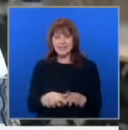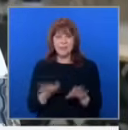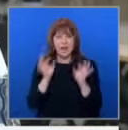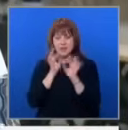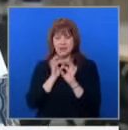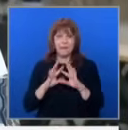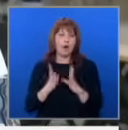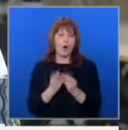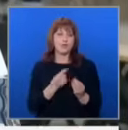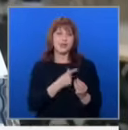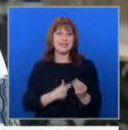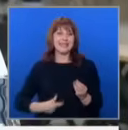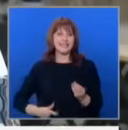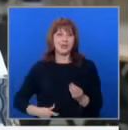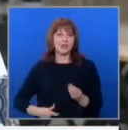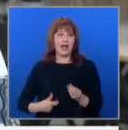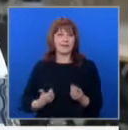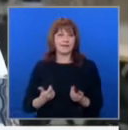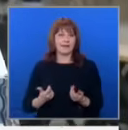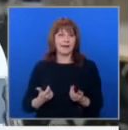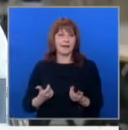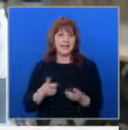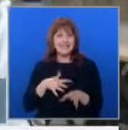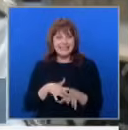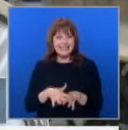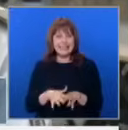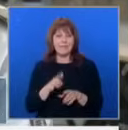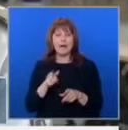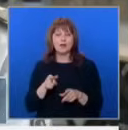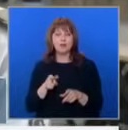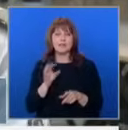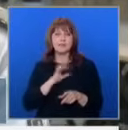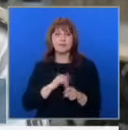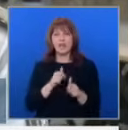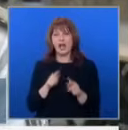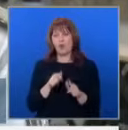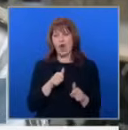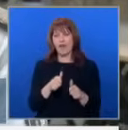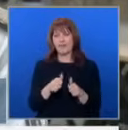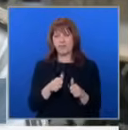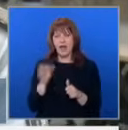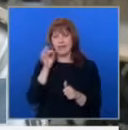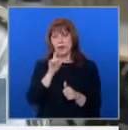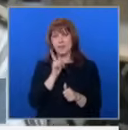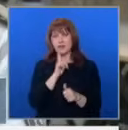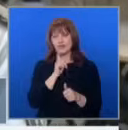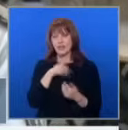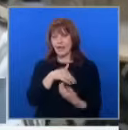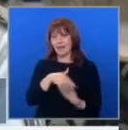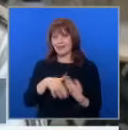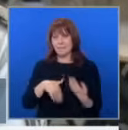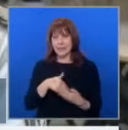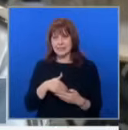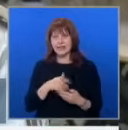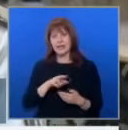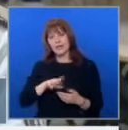нищо общо с националните органи, местните органи, и тези съобщения се получават автоматизирано. Няма човешка намеса и